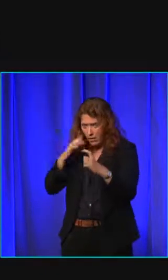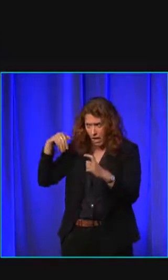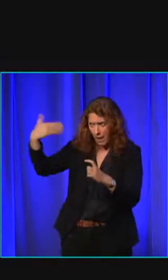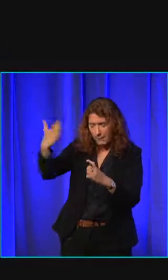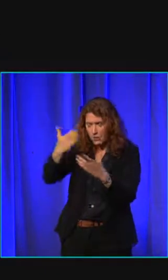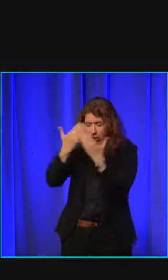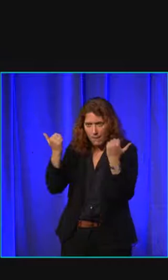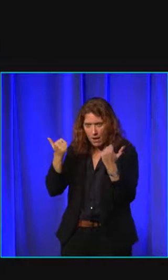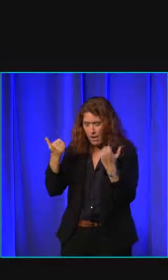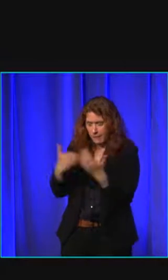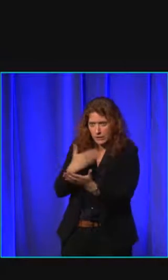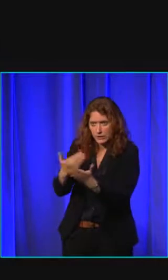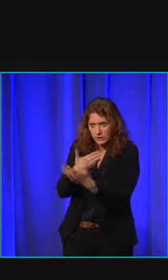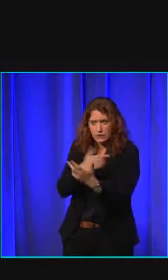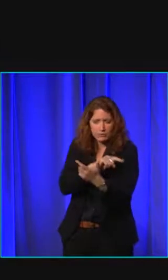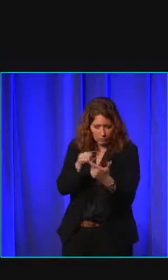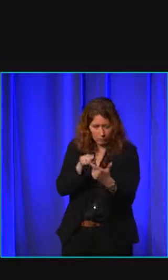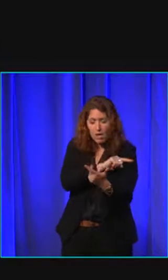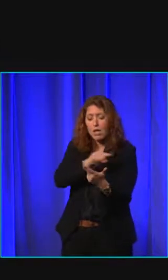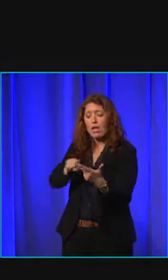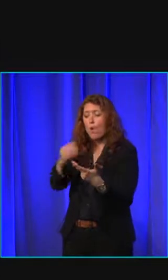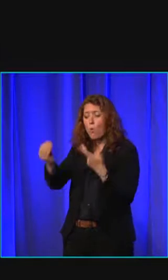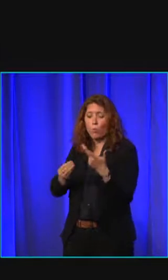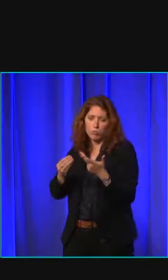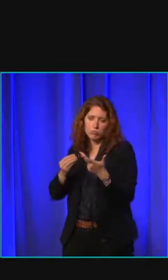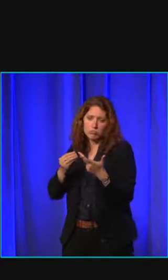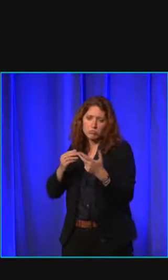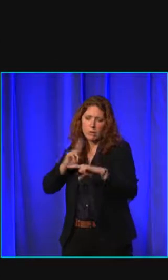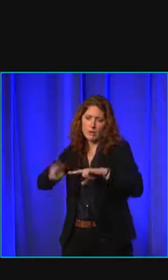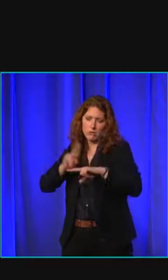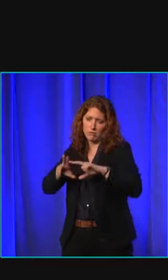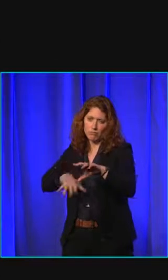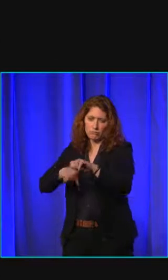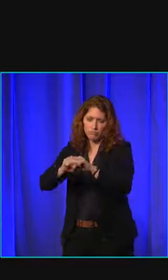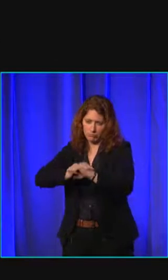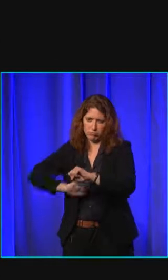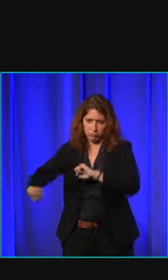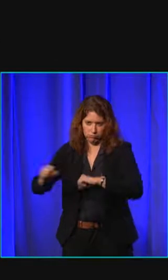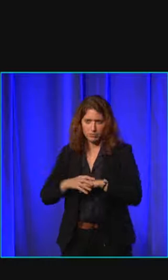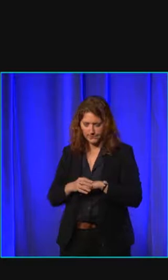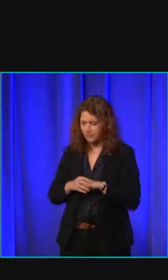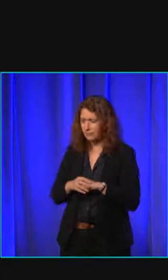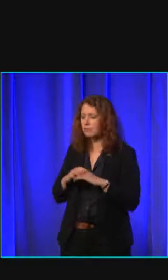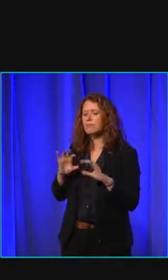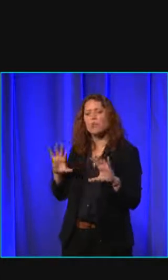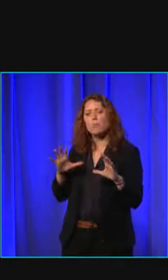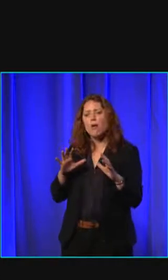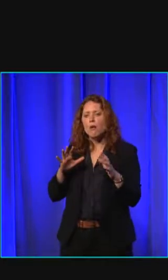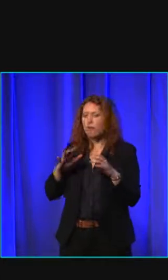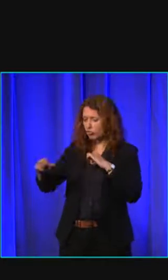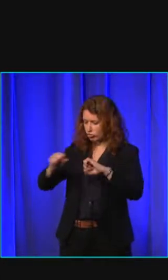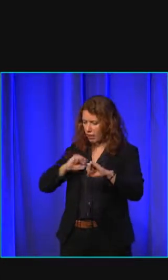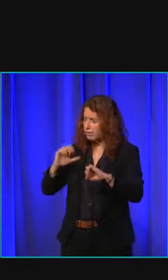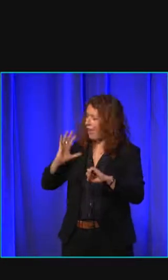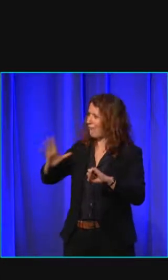après. Et la troisième fonction, c'est d'accélérer la récupération. Pour se réapproprier des